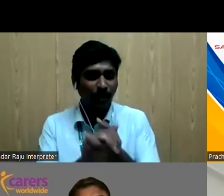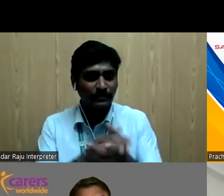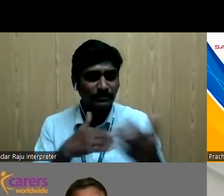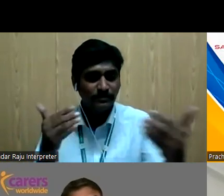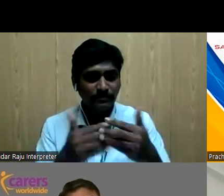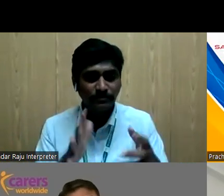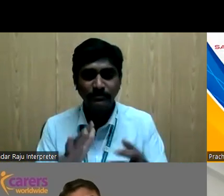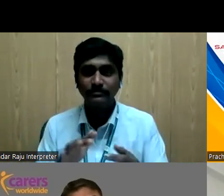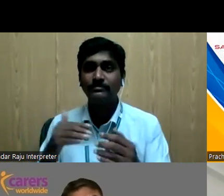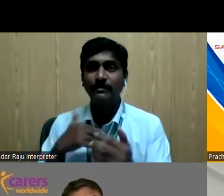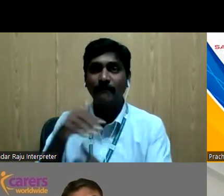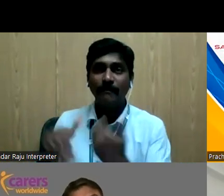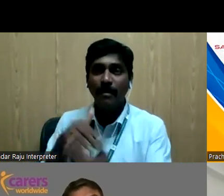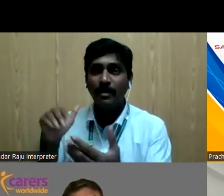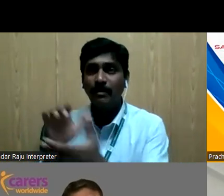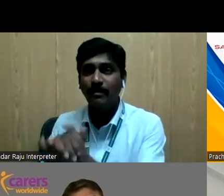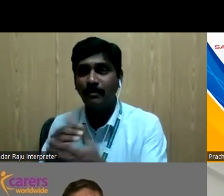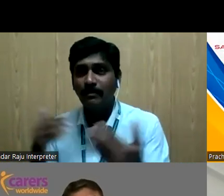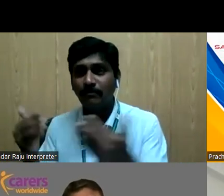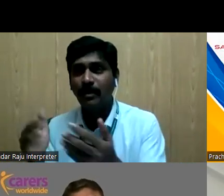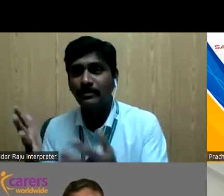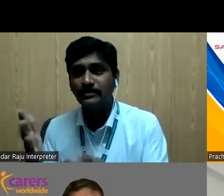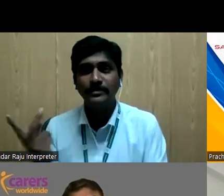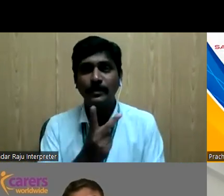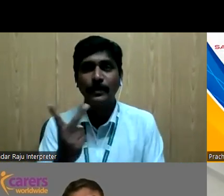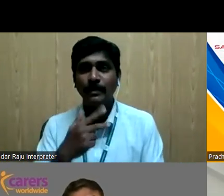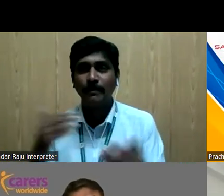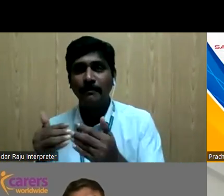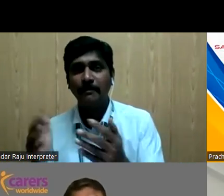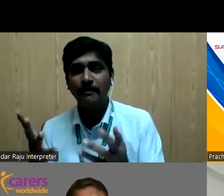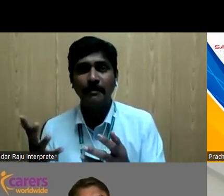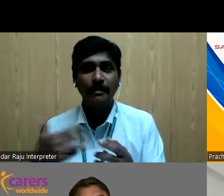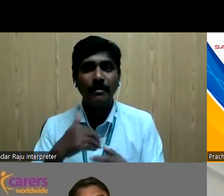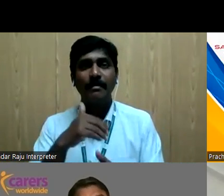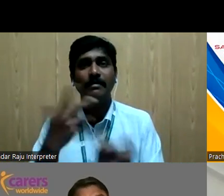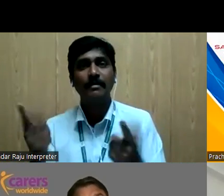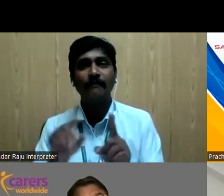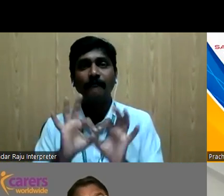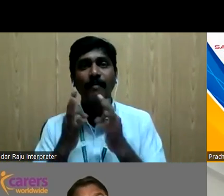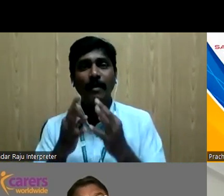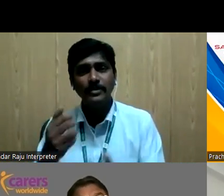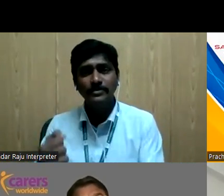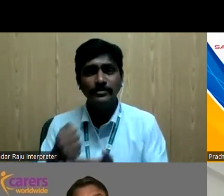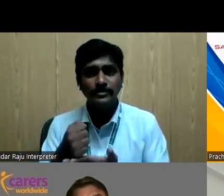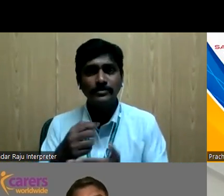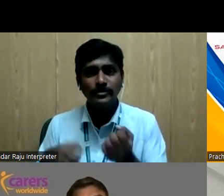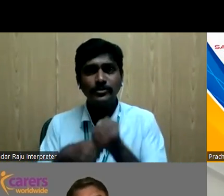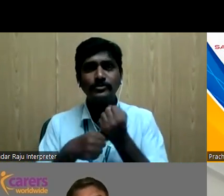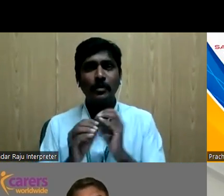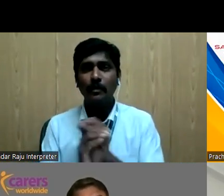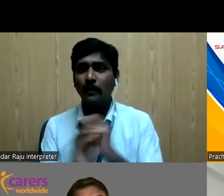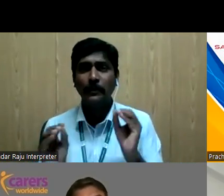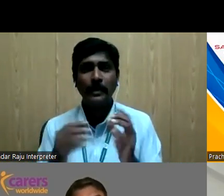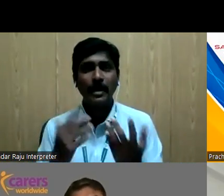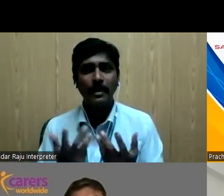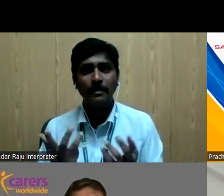पाते. और कभी कभी घर वालों से भी इन चीजों की बात नहीं होती जब फैमिली सपोर्ट नहीं होता. तो ये बहुत इम्पॉर्टेंट चीजें हैं.